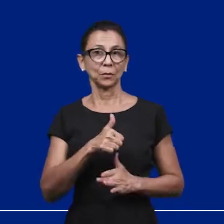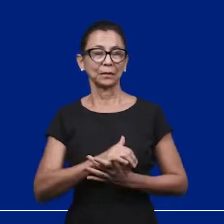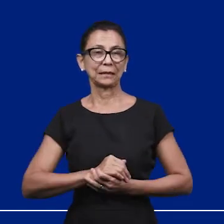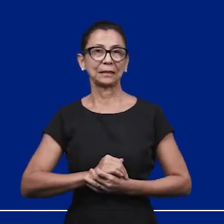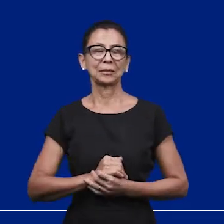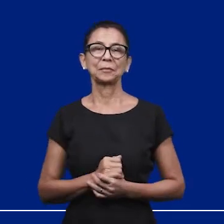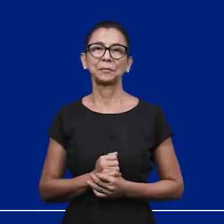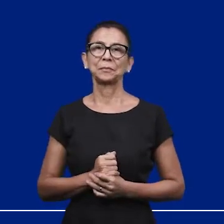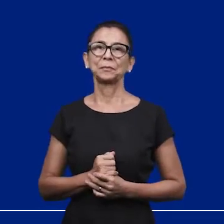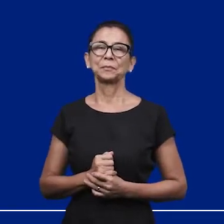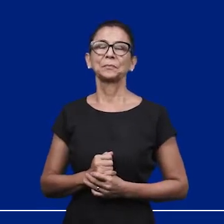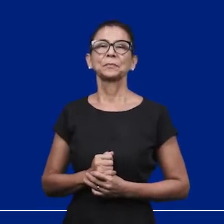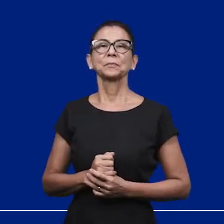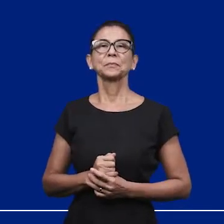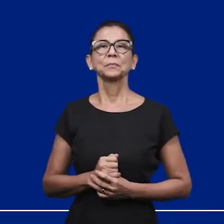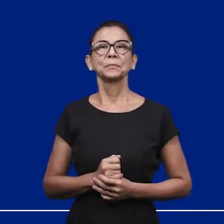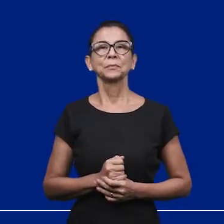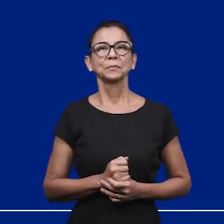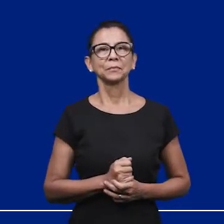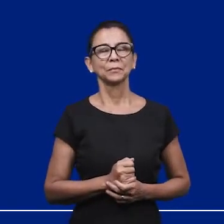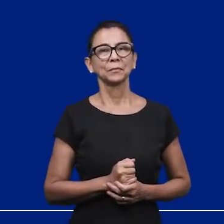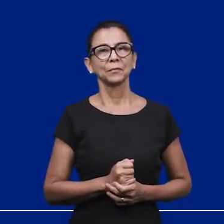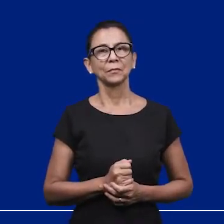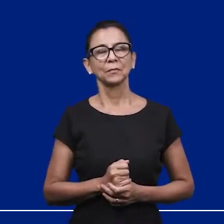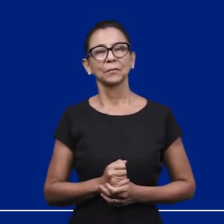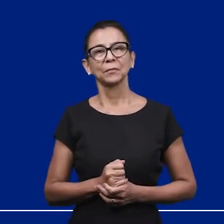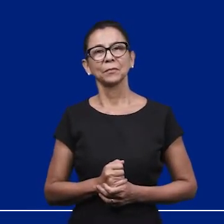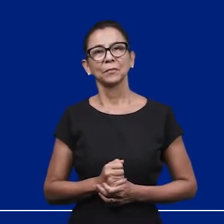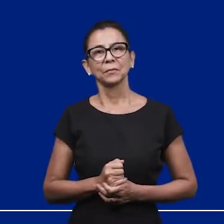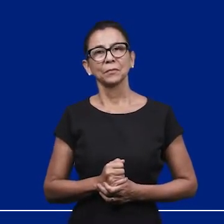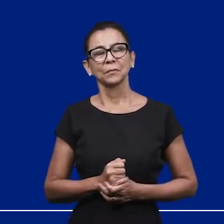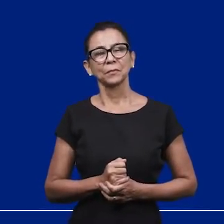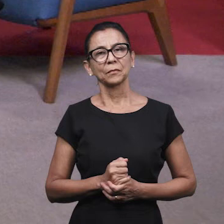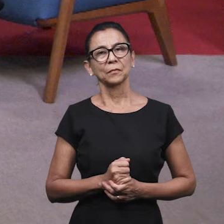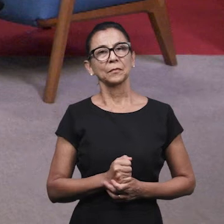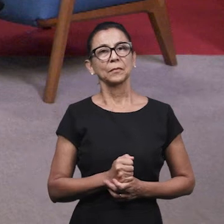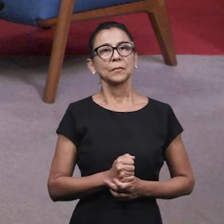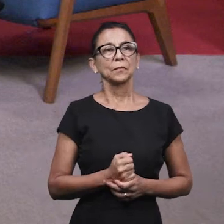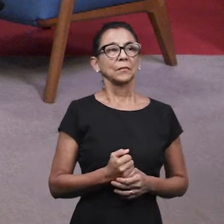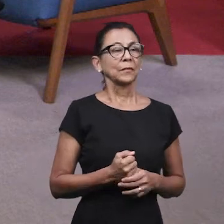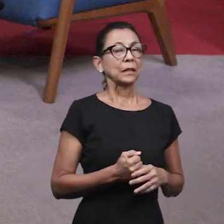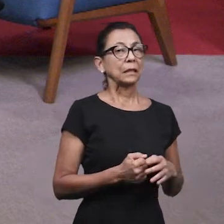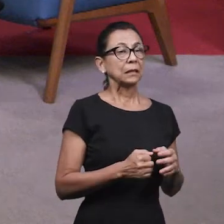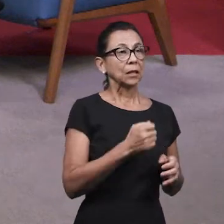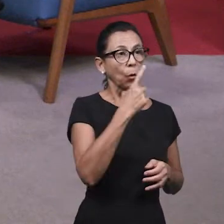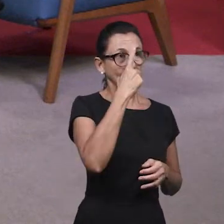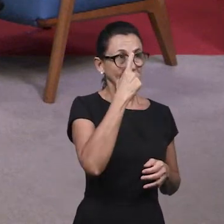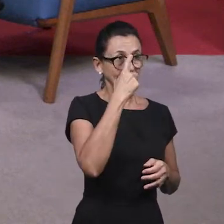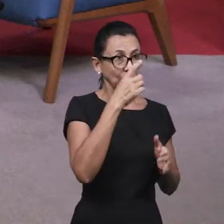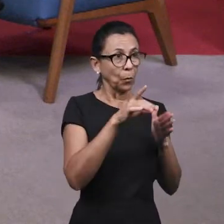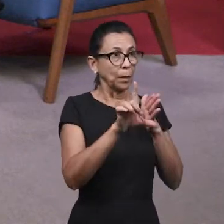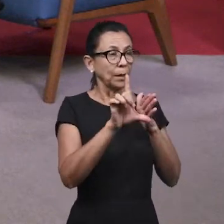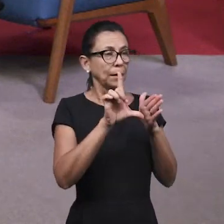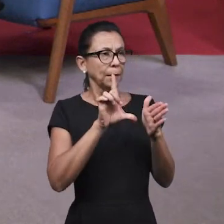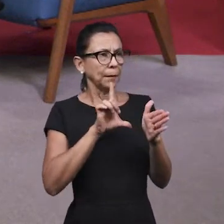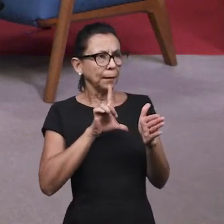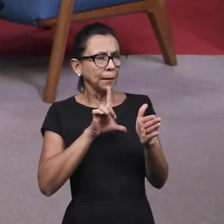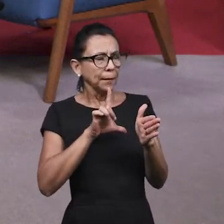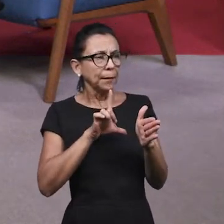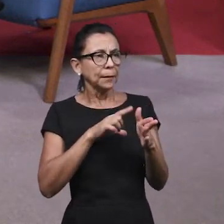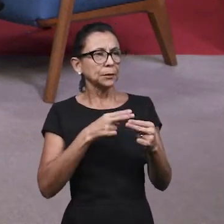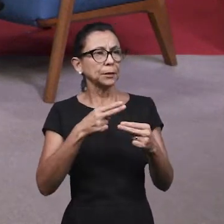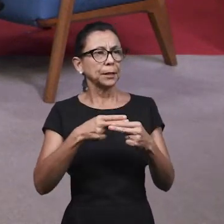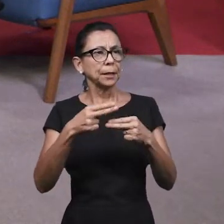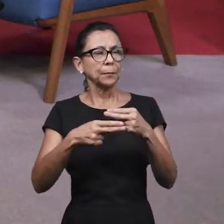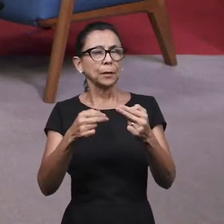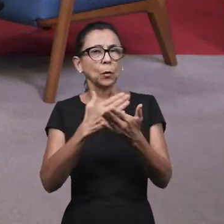et j'étais là pendant 3 jours. Avant qu'il commence, Daniel, n'importe quelle attitude, on va faire ceci,